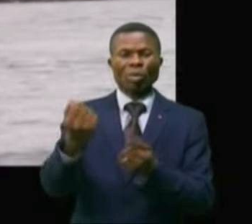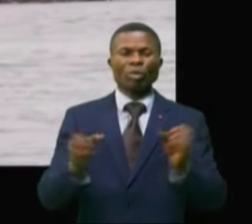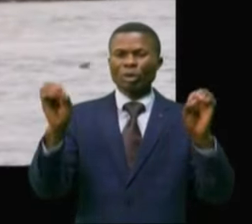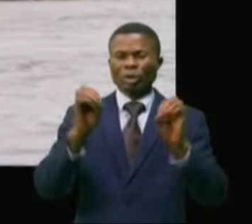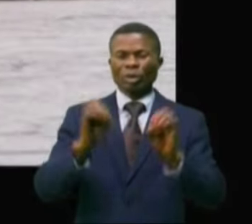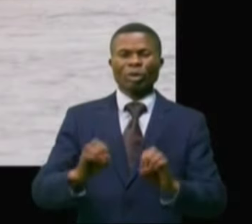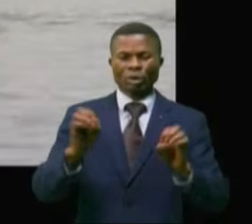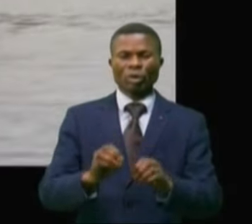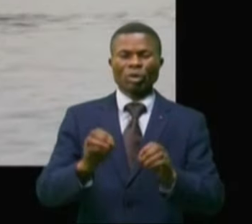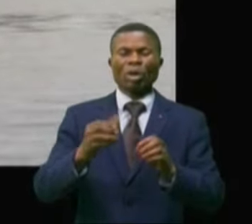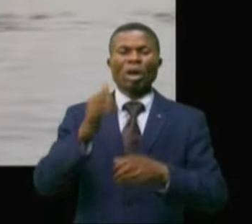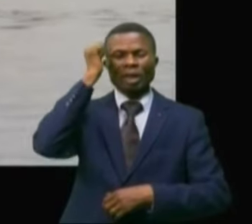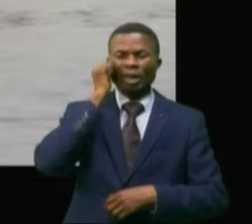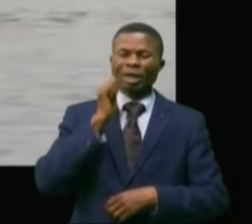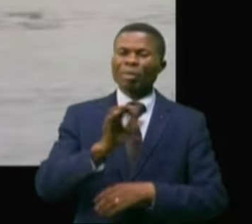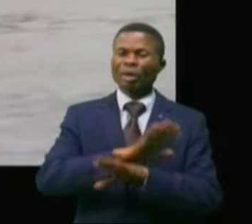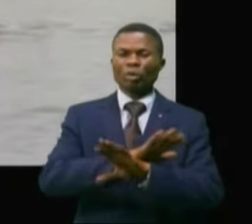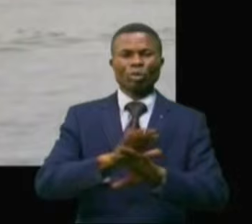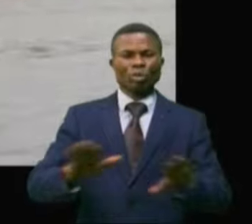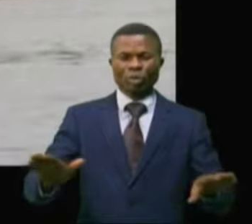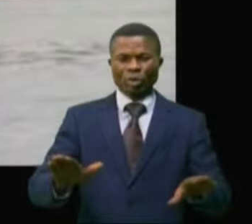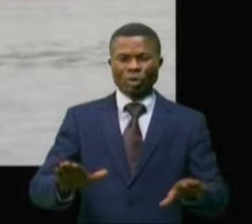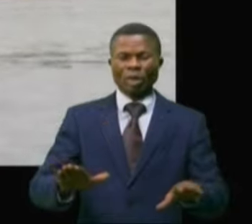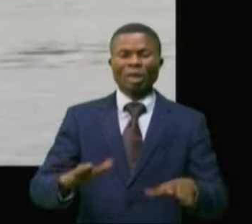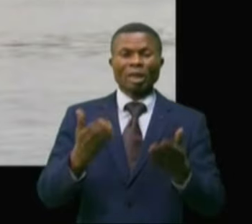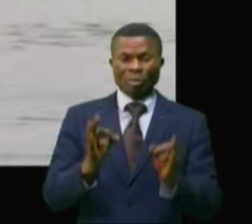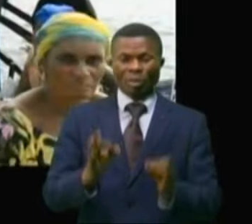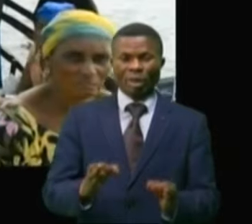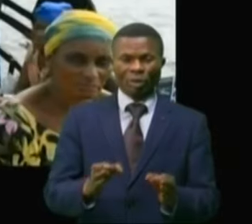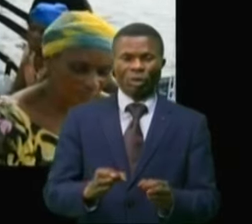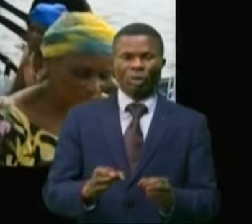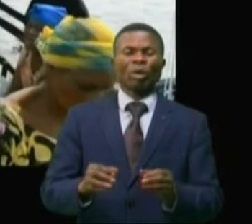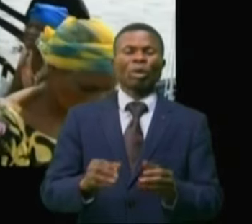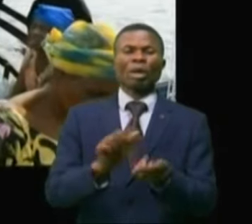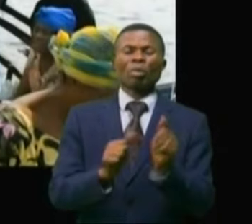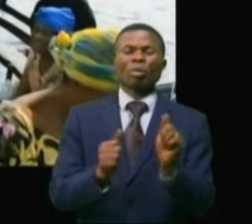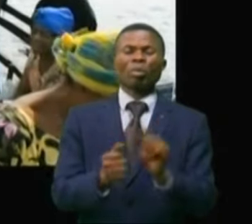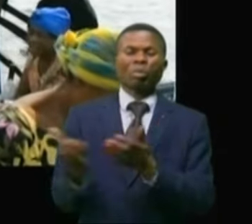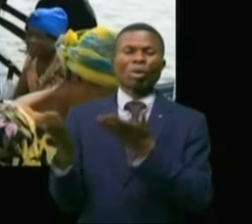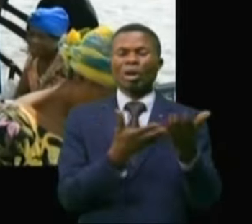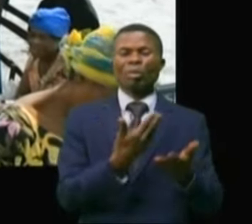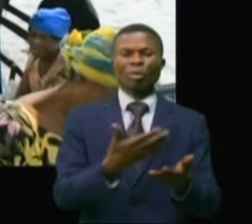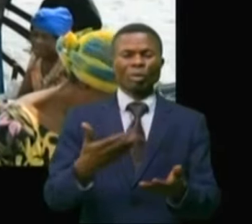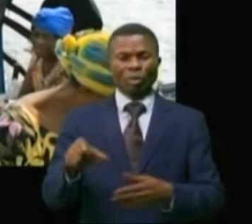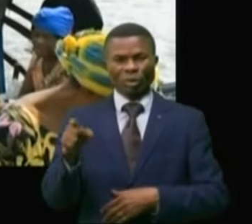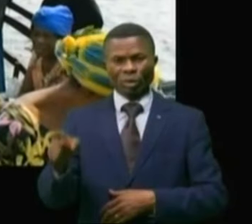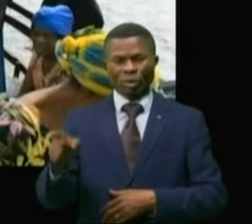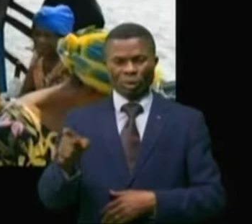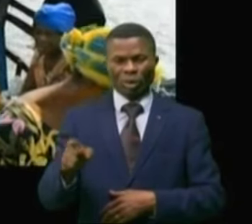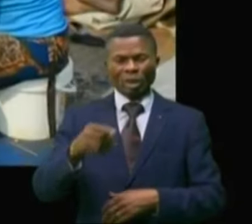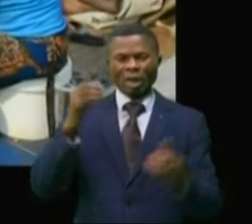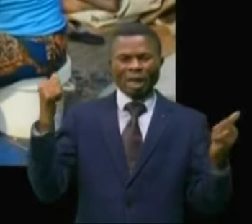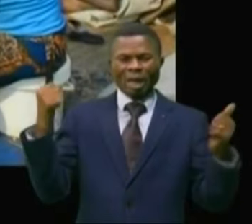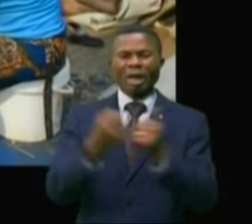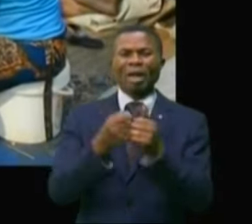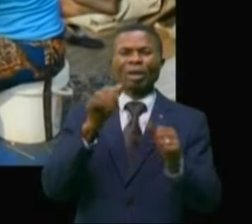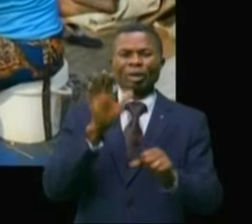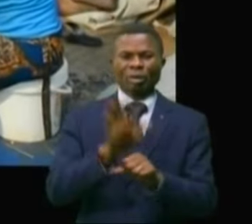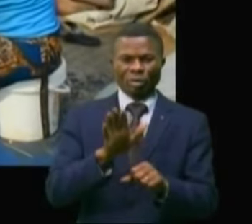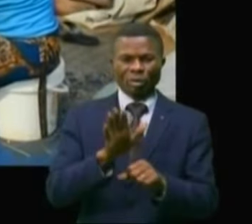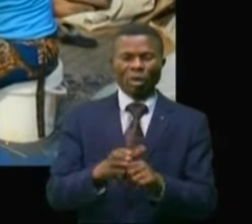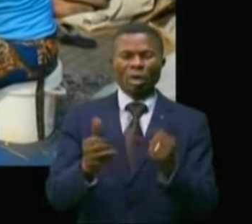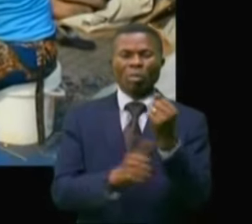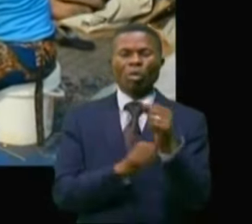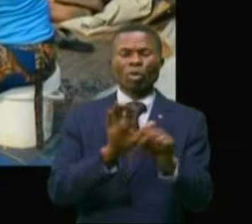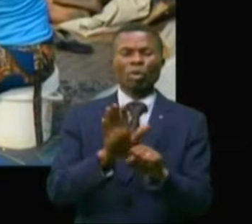unités flottantes qui desservent ces coins du pays. Ces embarcations de fortune, appelées Ibora, connaissent beaucoup d'accidents avec des pertes en